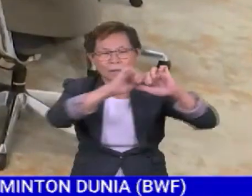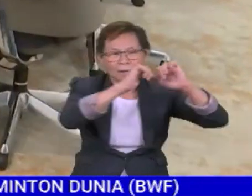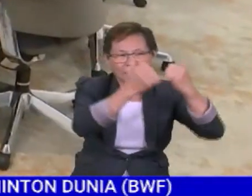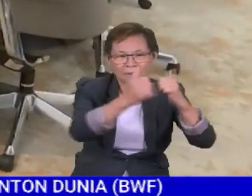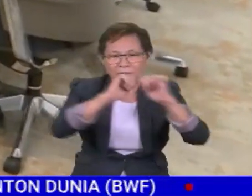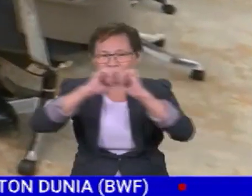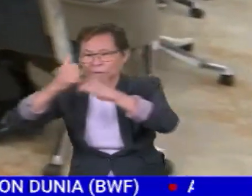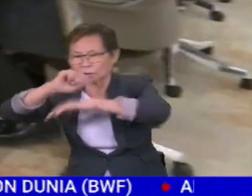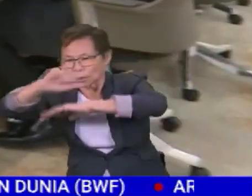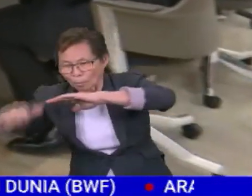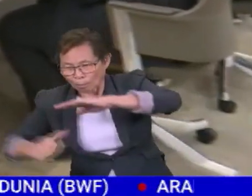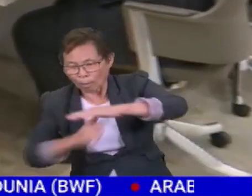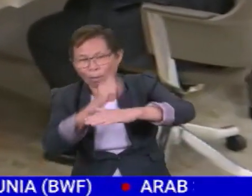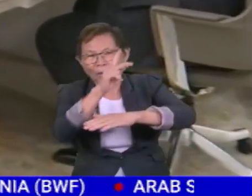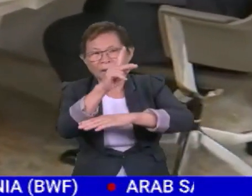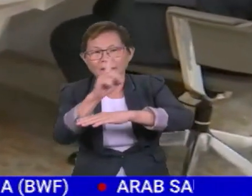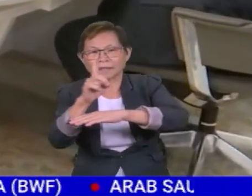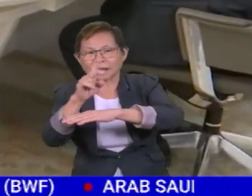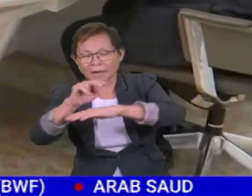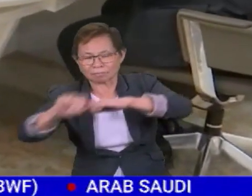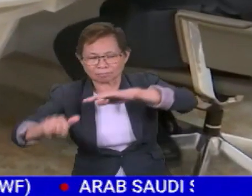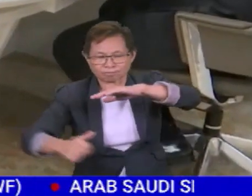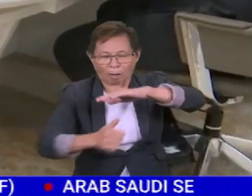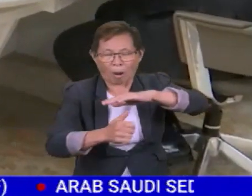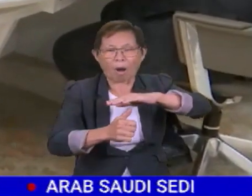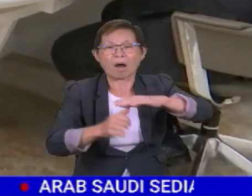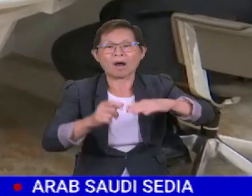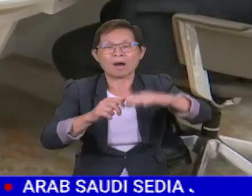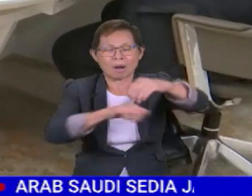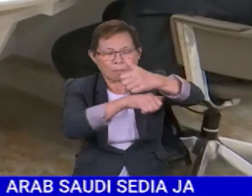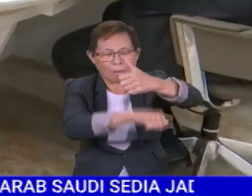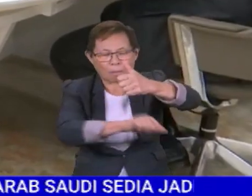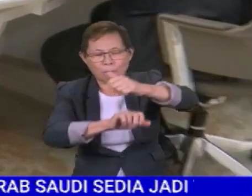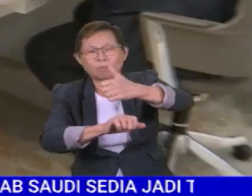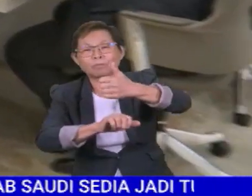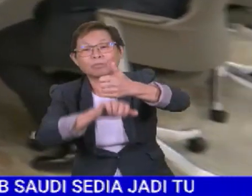agency seliaan Kementerian Dalam Negeri di Putrajaya